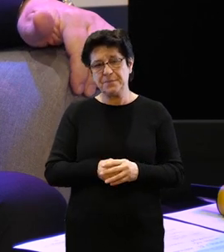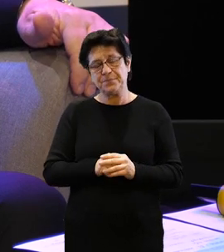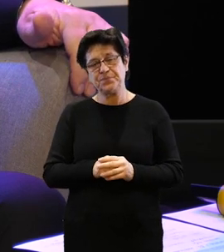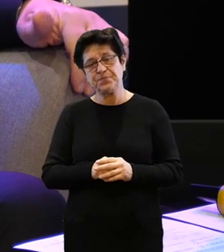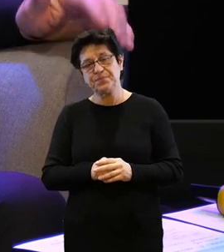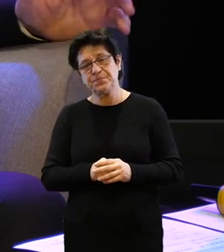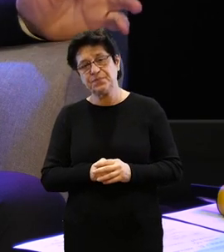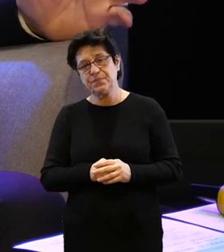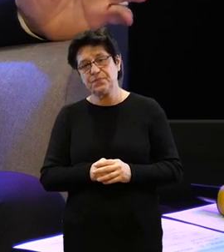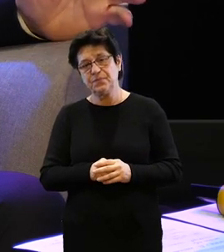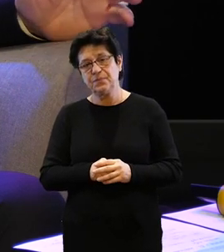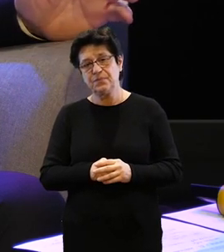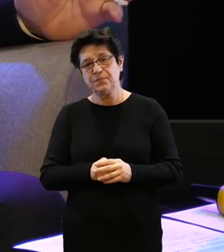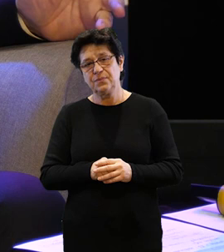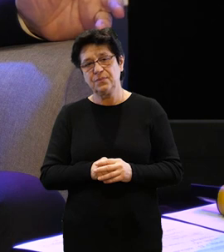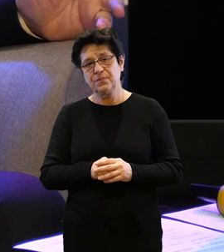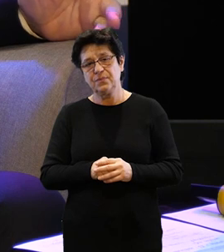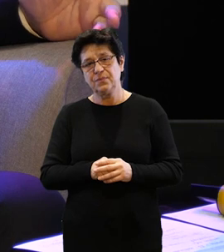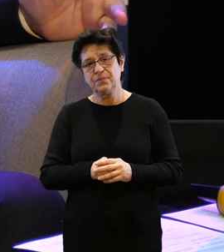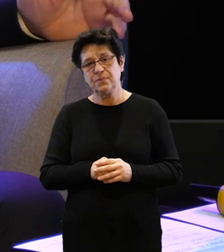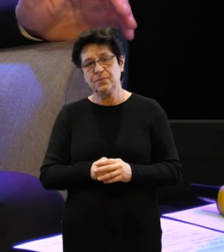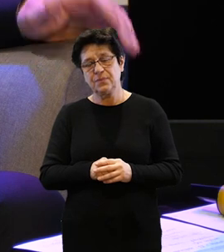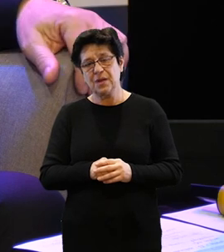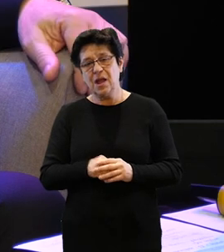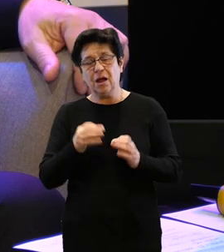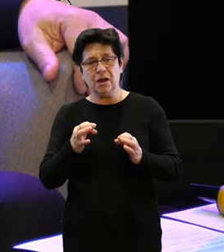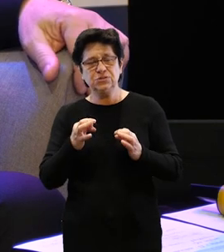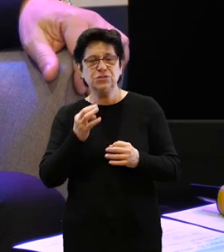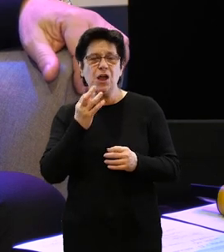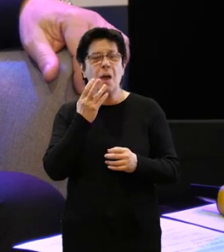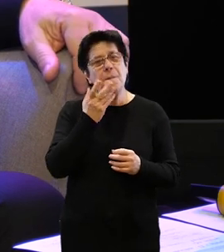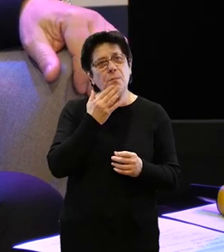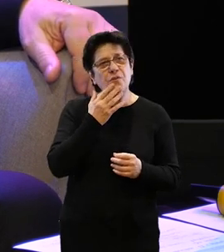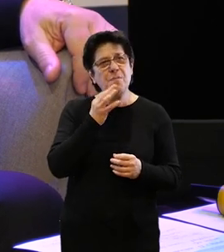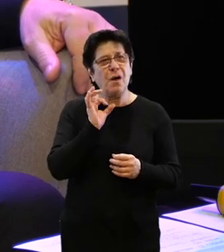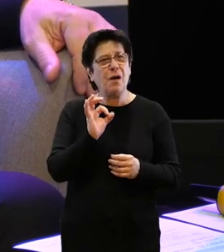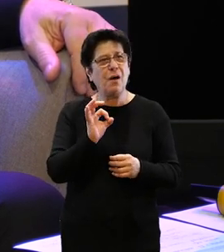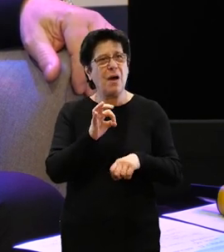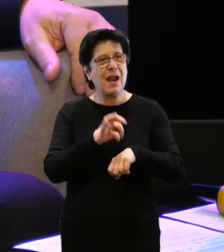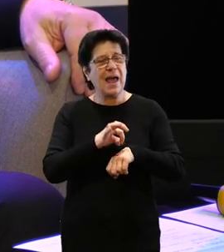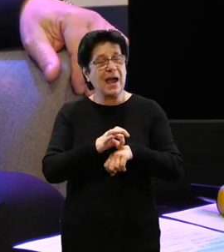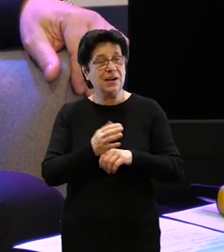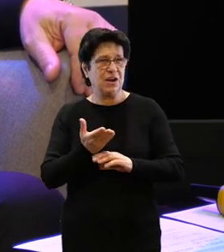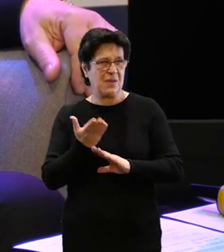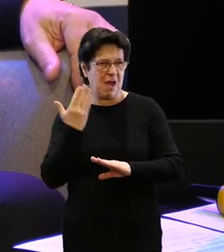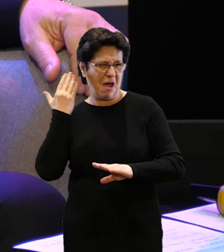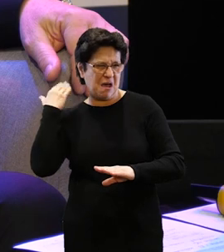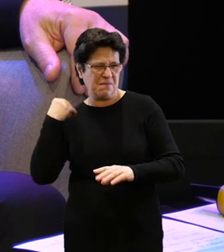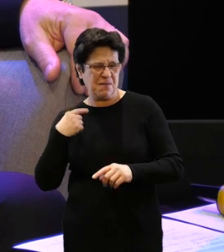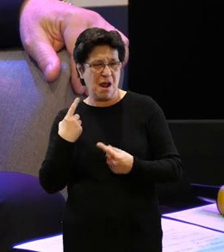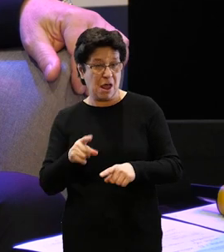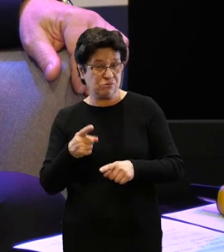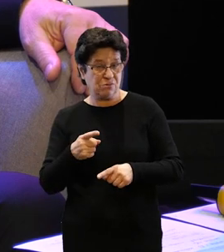powiedzmy no także mówimy dzisiaj o lekarzach dawnego Leszna ale na pewno